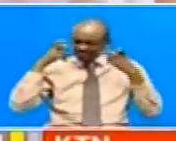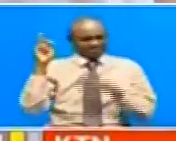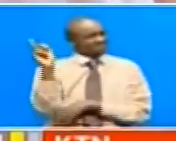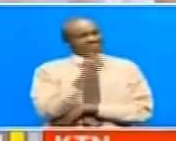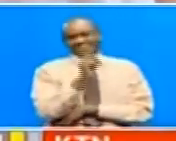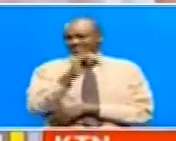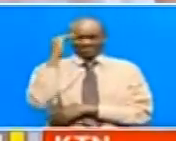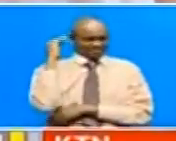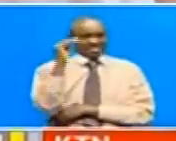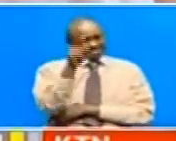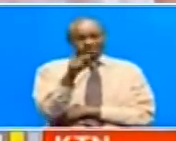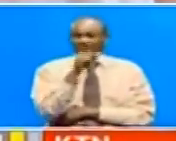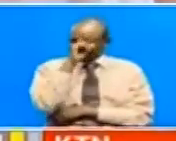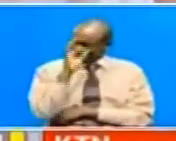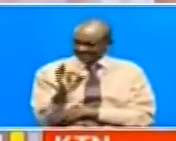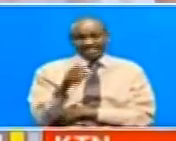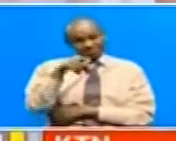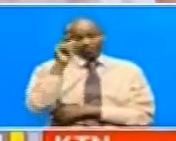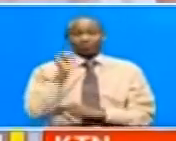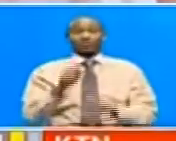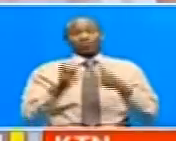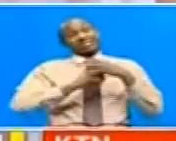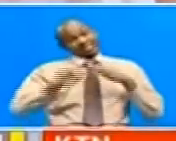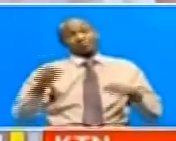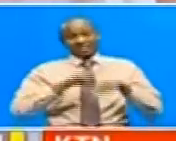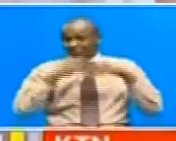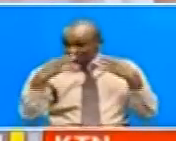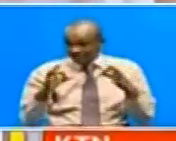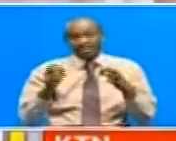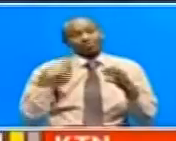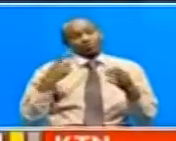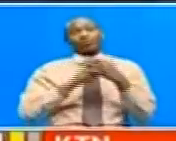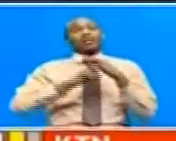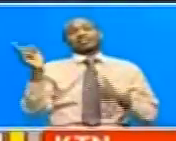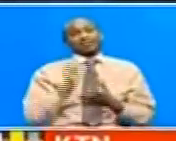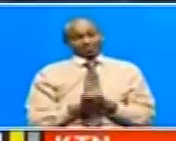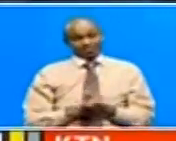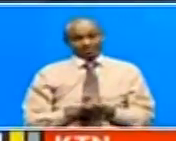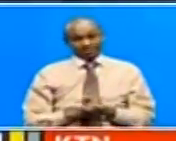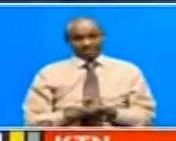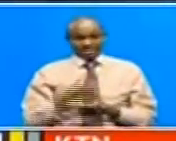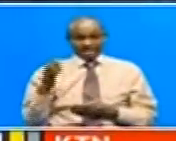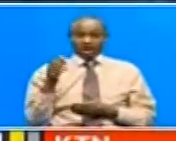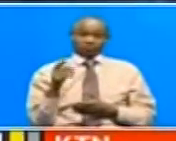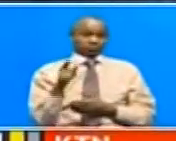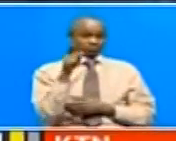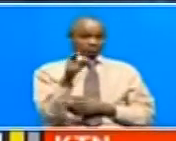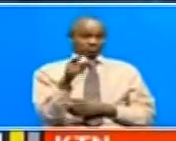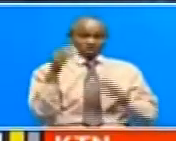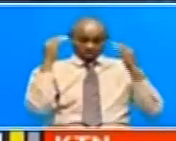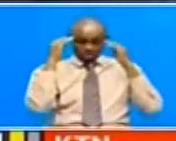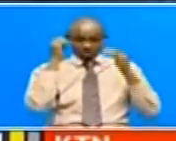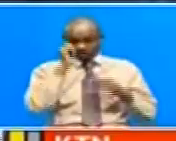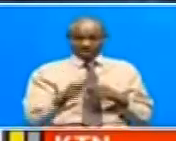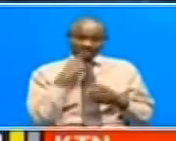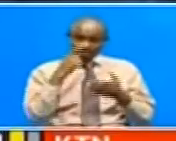nchini ni makuu na mshukiwa anaweza kutoroka pindi atakapoachiliwa kwa dhamana. Hakimu Richard Odenyo akaamuru